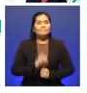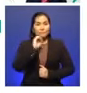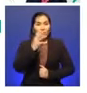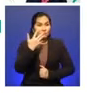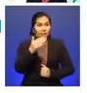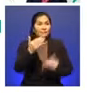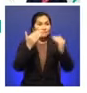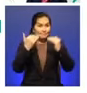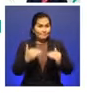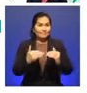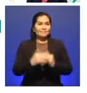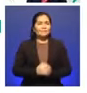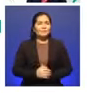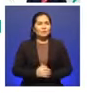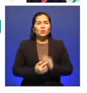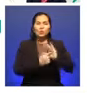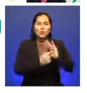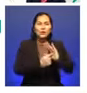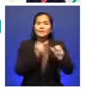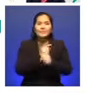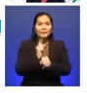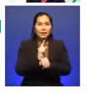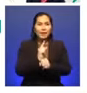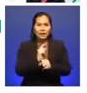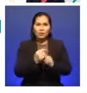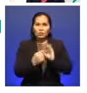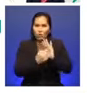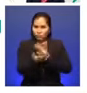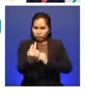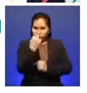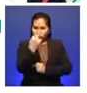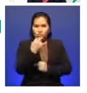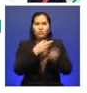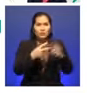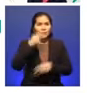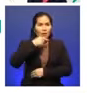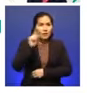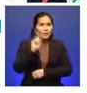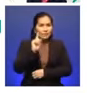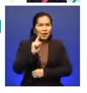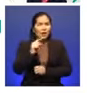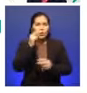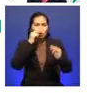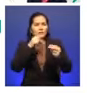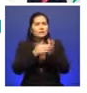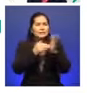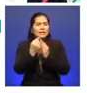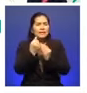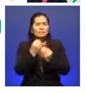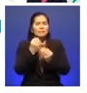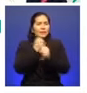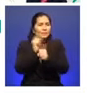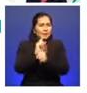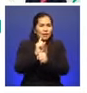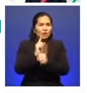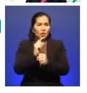ล้วสไลด์ต่อไปค่ะทำให้เขาดูเลยว่าแปรงฟันทำอย่างไรย้อมสีทำอย่างไรแล้วก็ตรวจความสะอาดทำอย่างไร